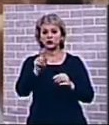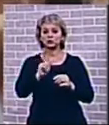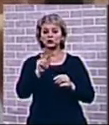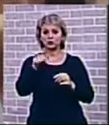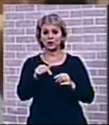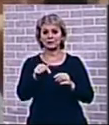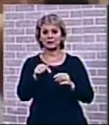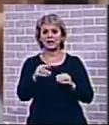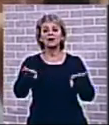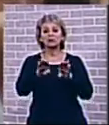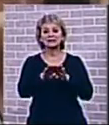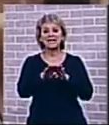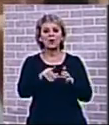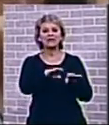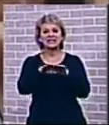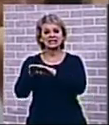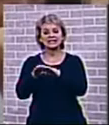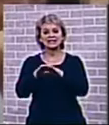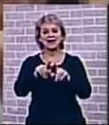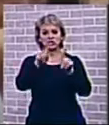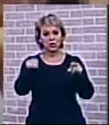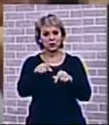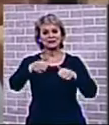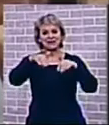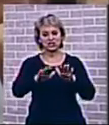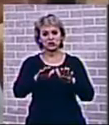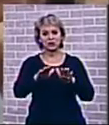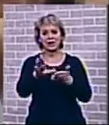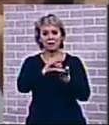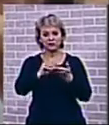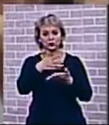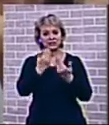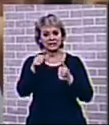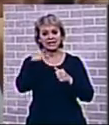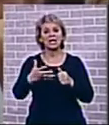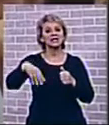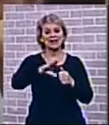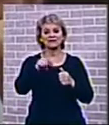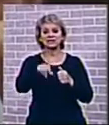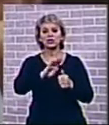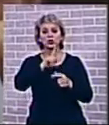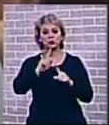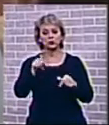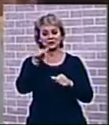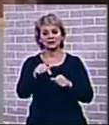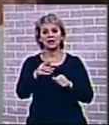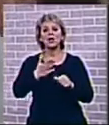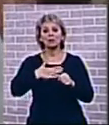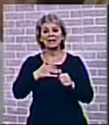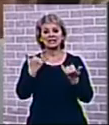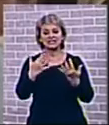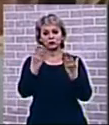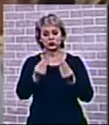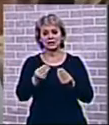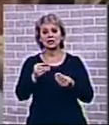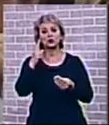что вот такого единого шаблонного решения для всех не будет. Мы на